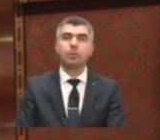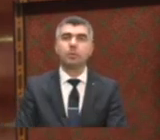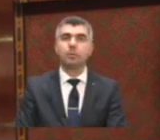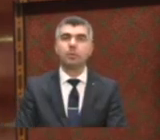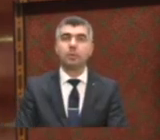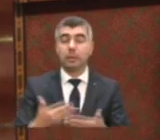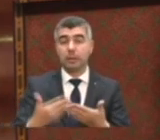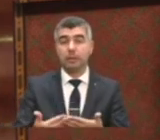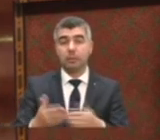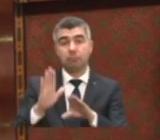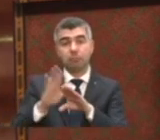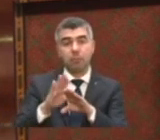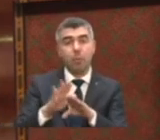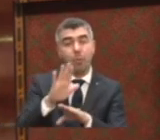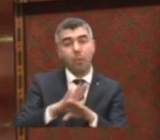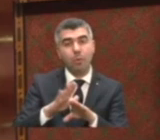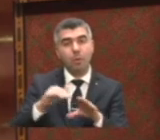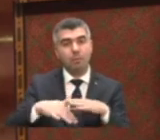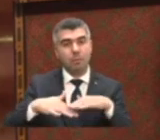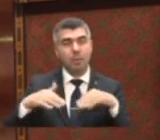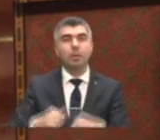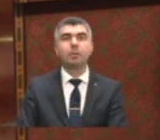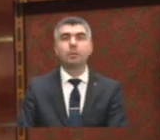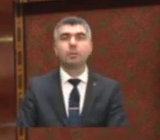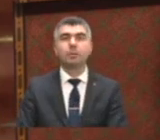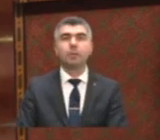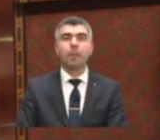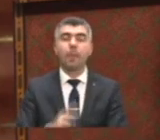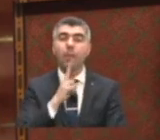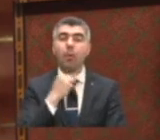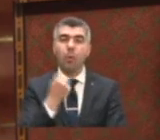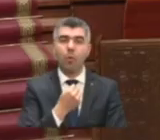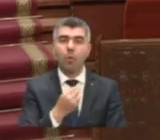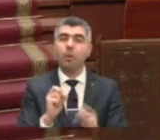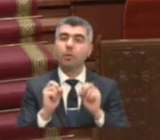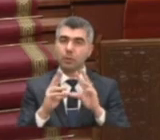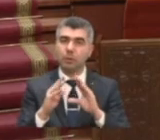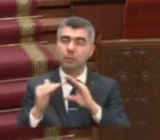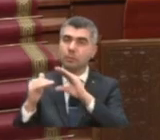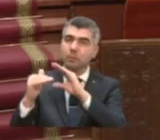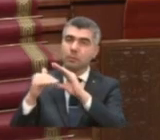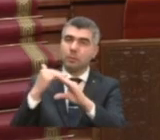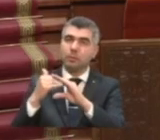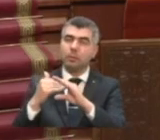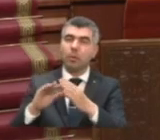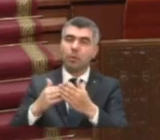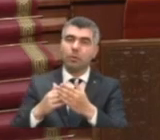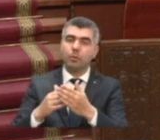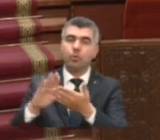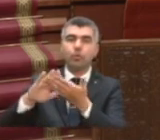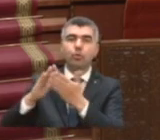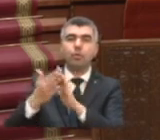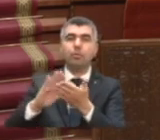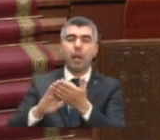أن أحيط مجلسكم المقر علما بأن الحكومة بالفعل توصلت بملتمس من الجمعية